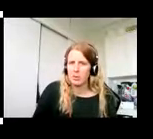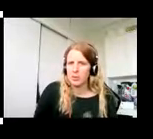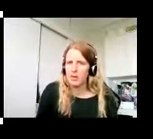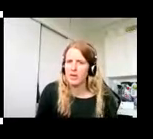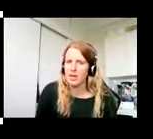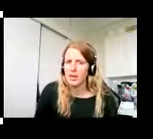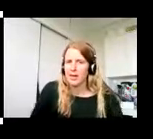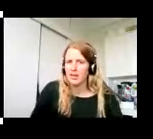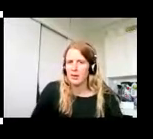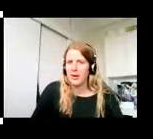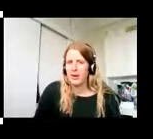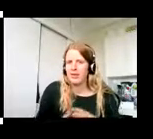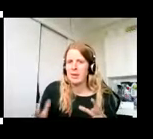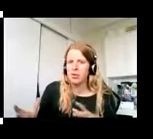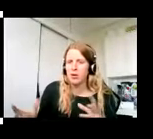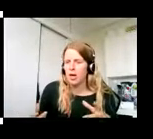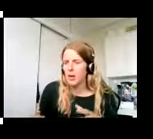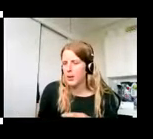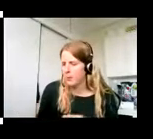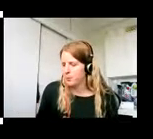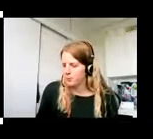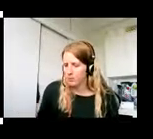hygiëneregels echt wel respecteren. Als zij hun eigen demo,